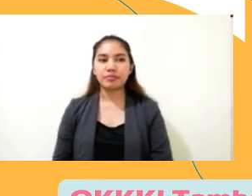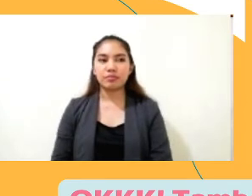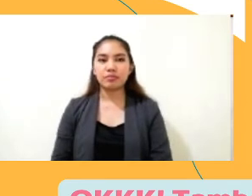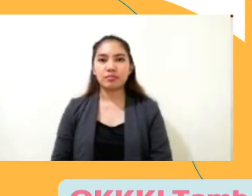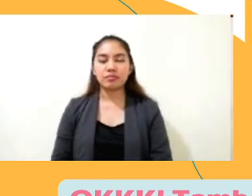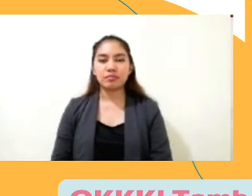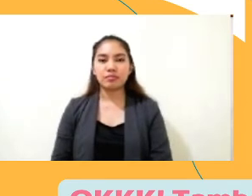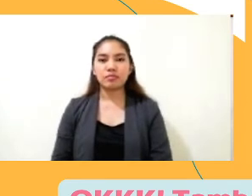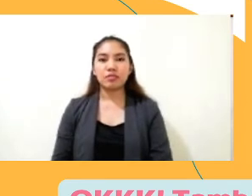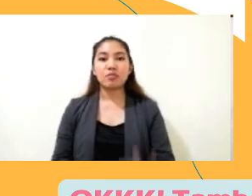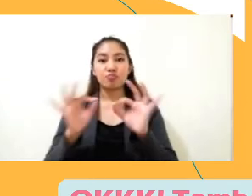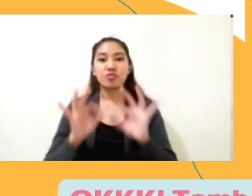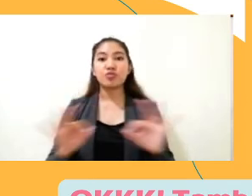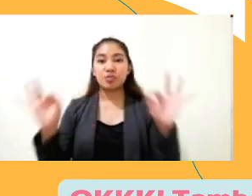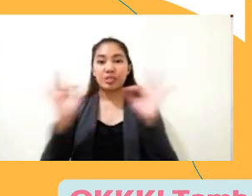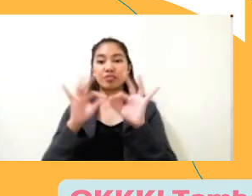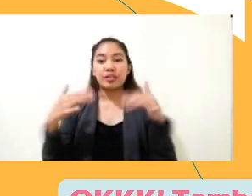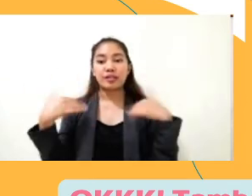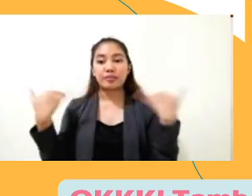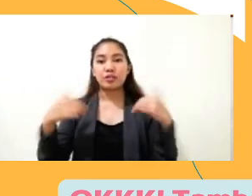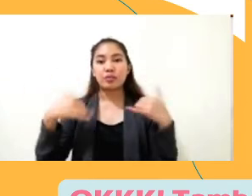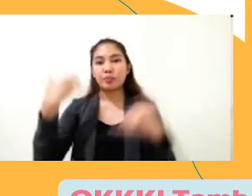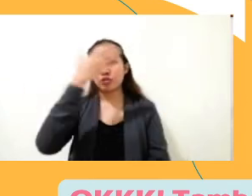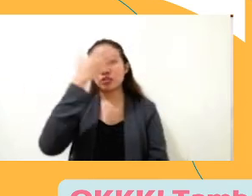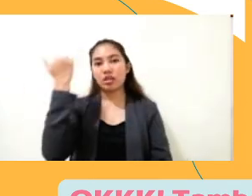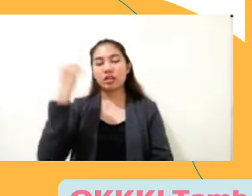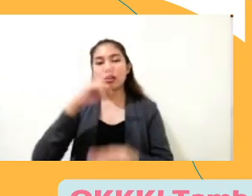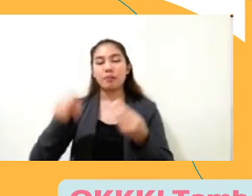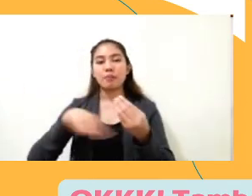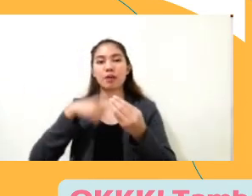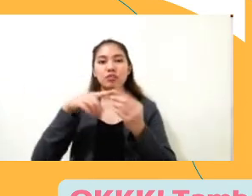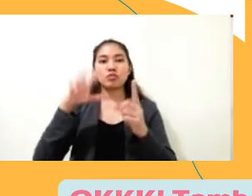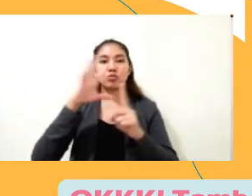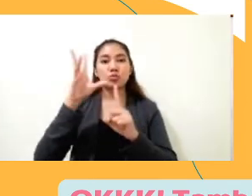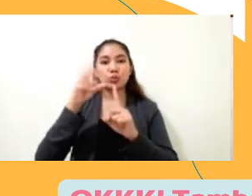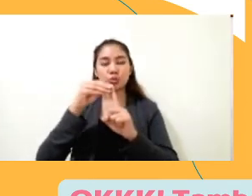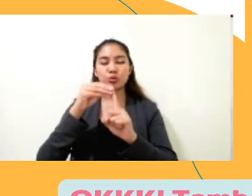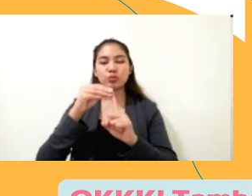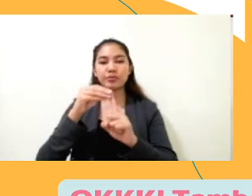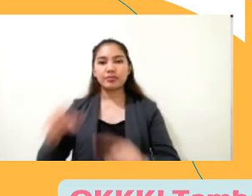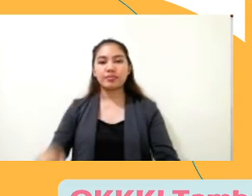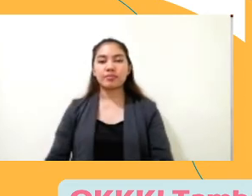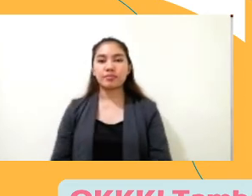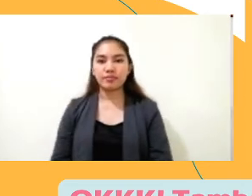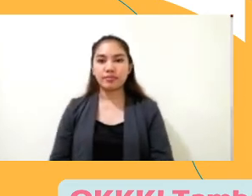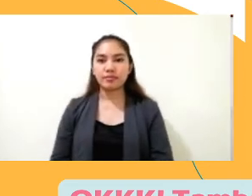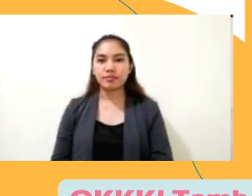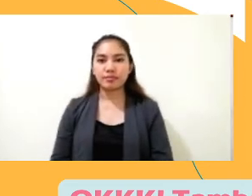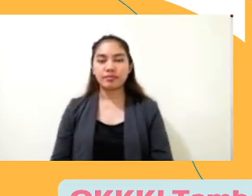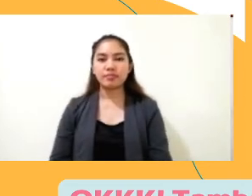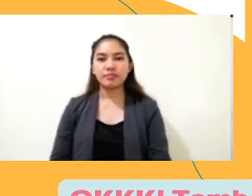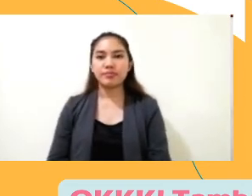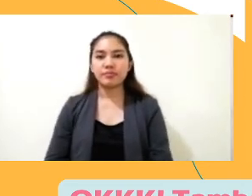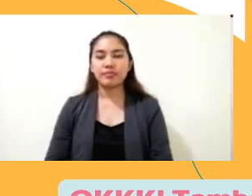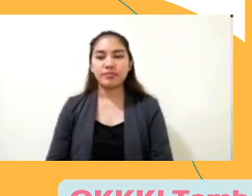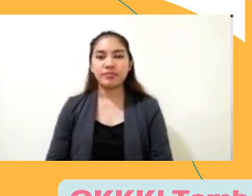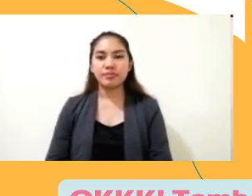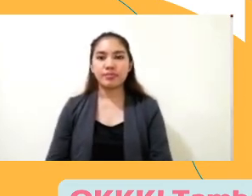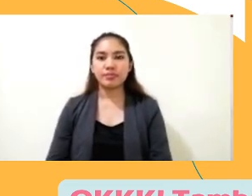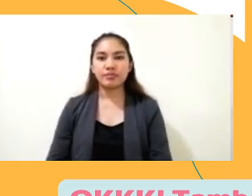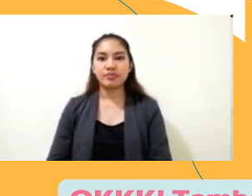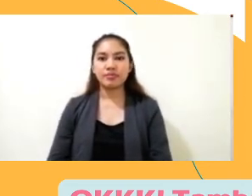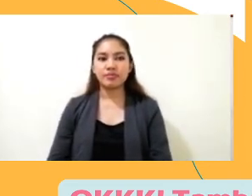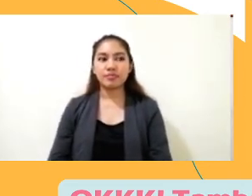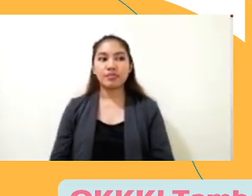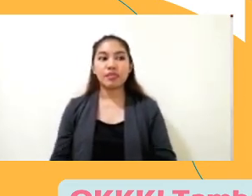higit na lalo ng ibang kabataan at ng ating katambayers. Okay? So magandang siguro nag-comment si Jobert